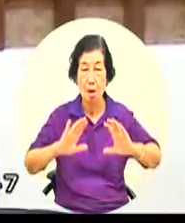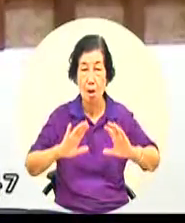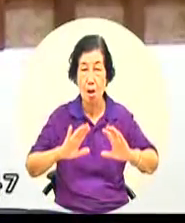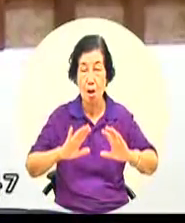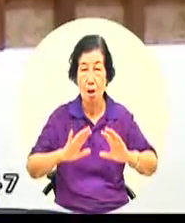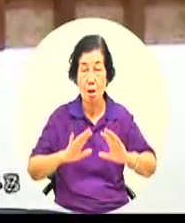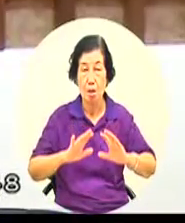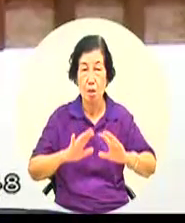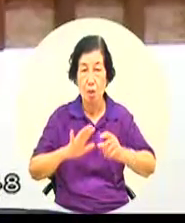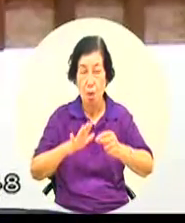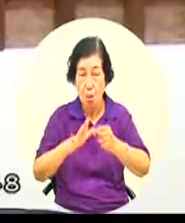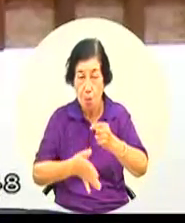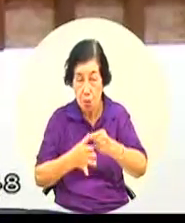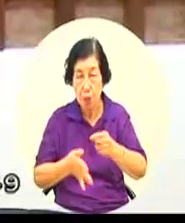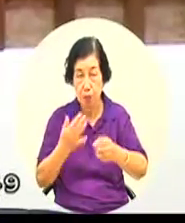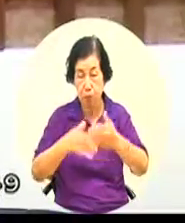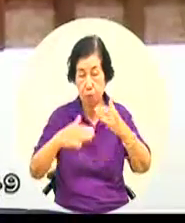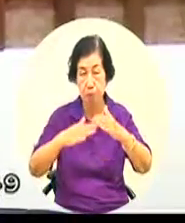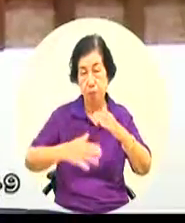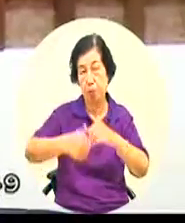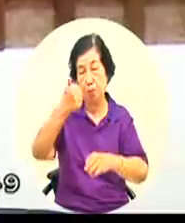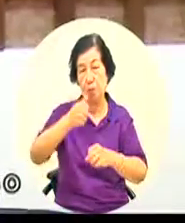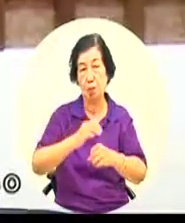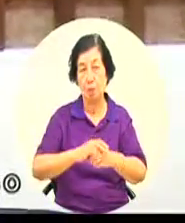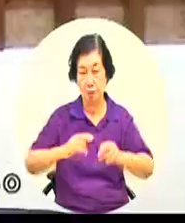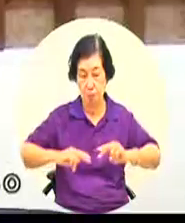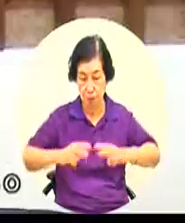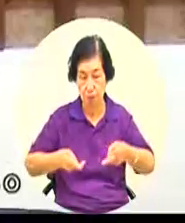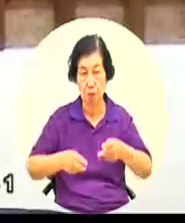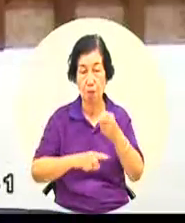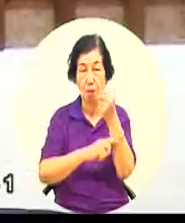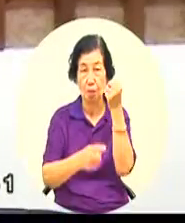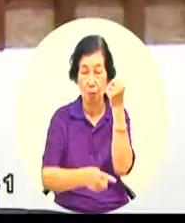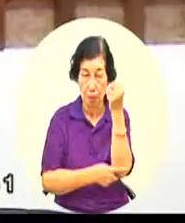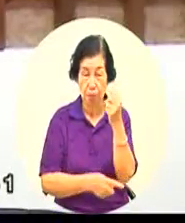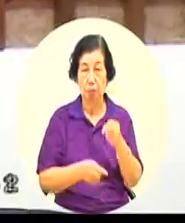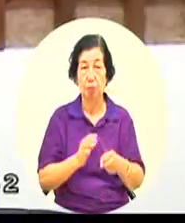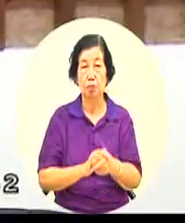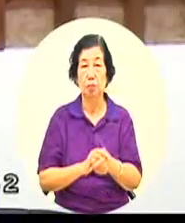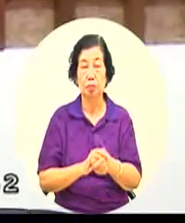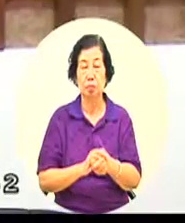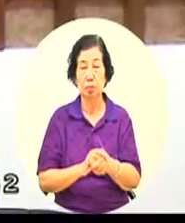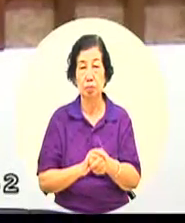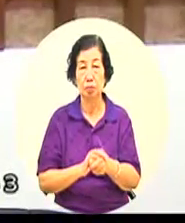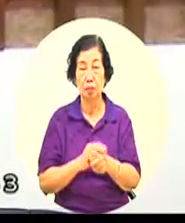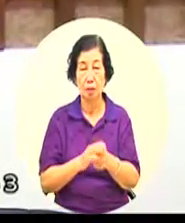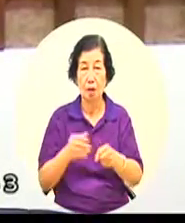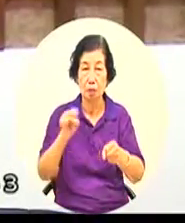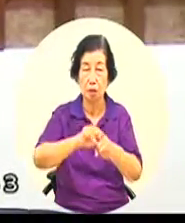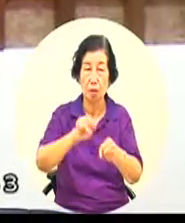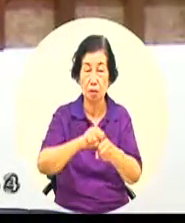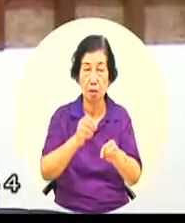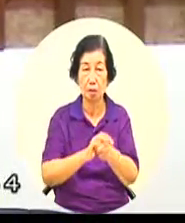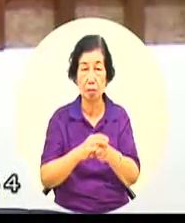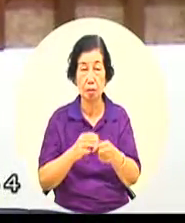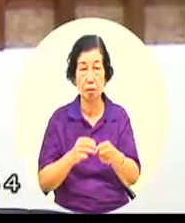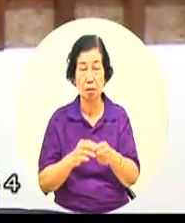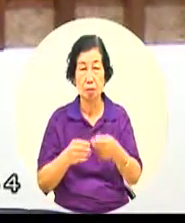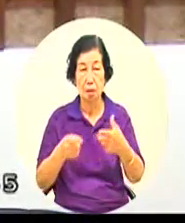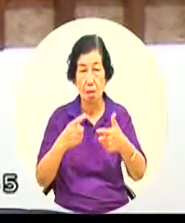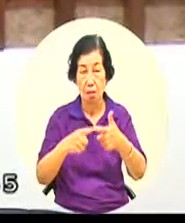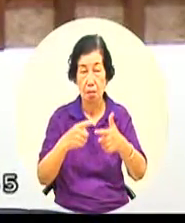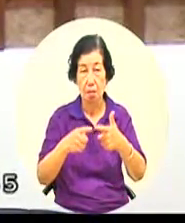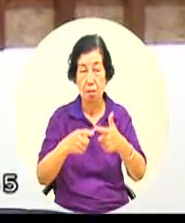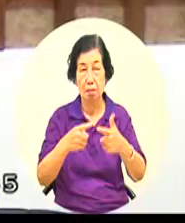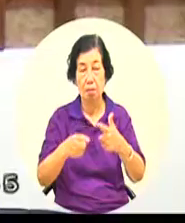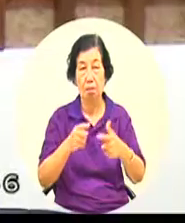说如果修法把这个列为二级的，就是要勒令勒戒嘛，